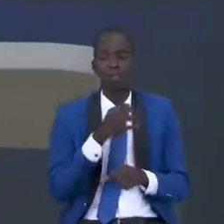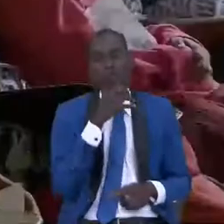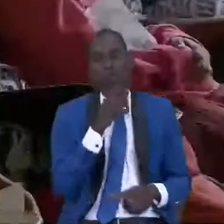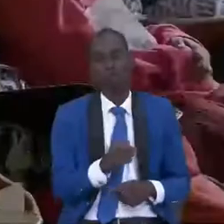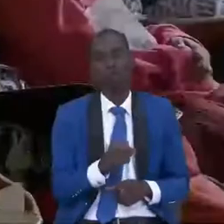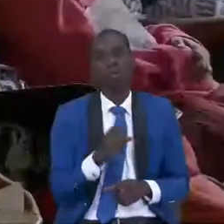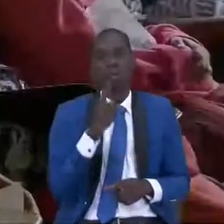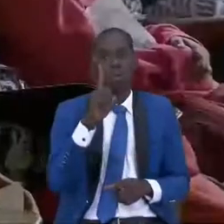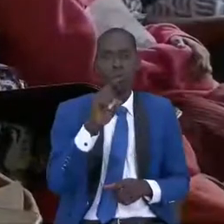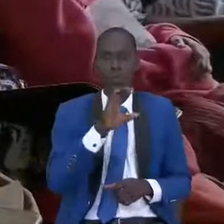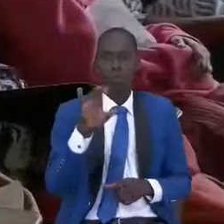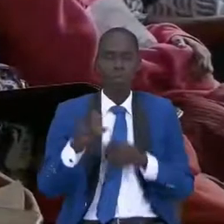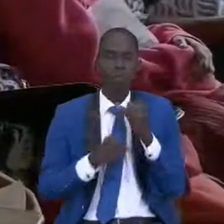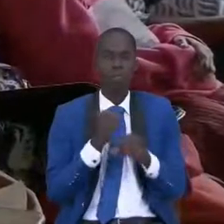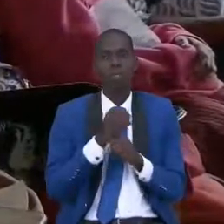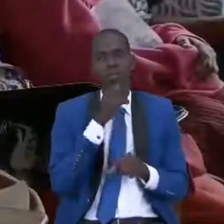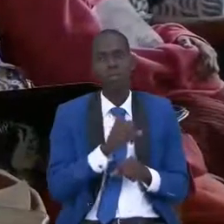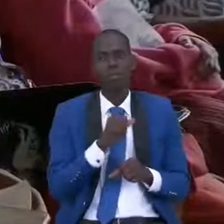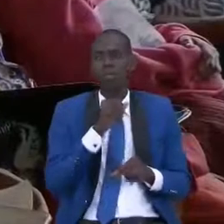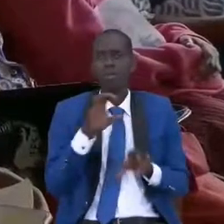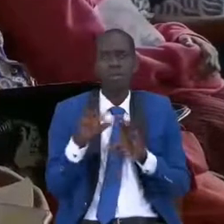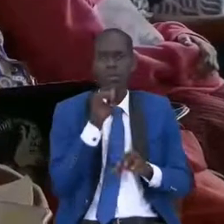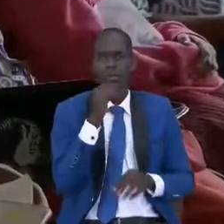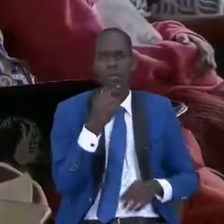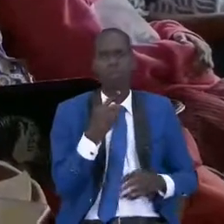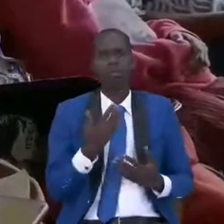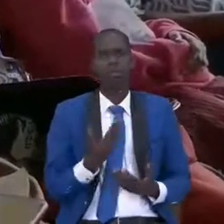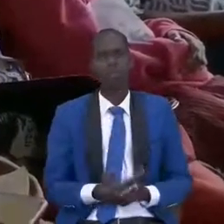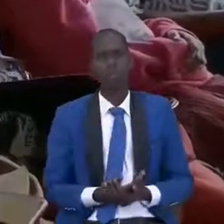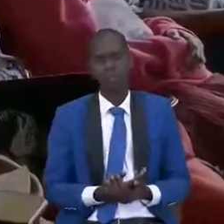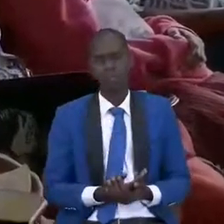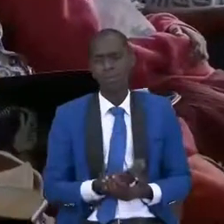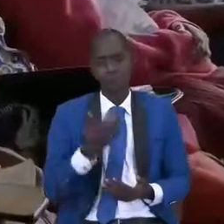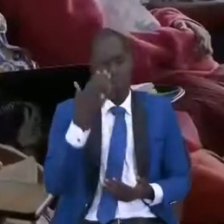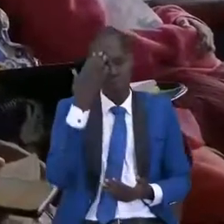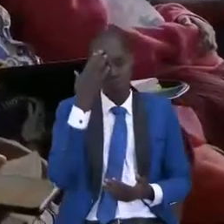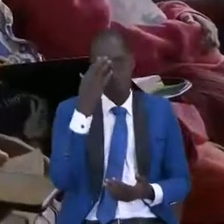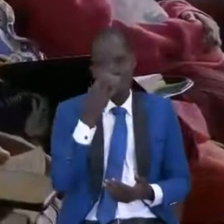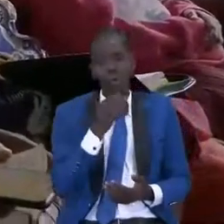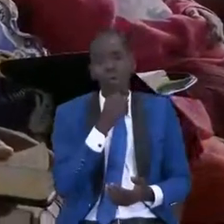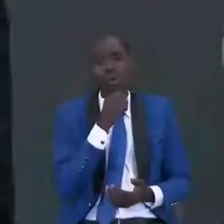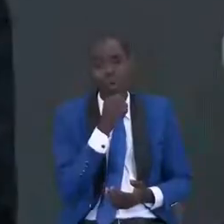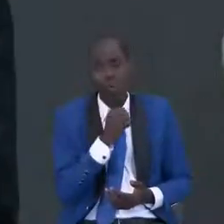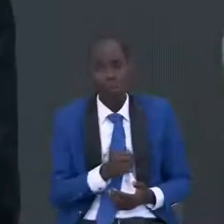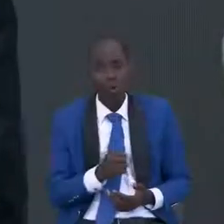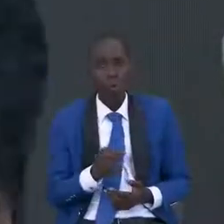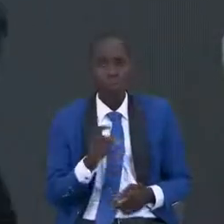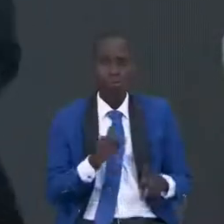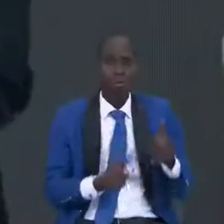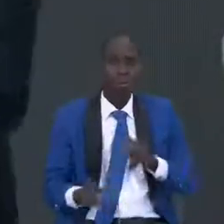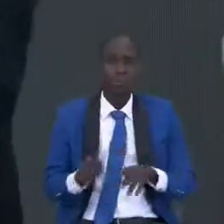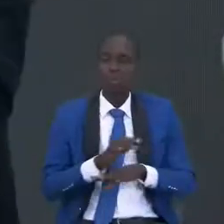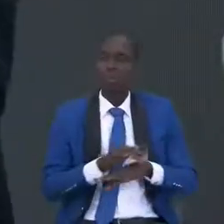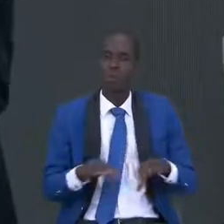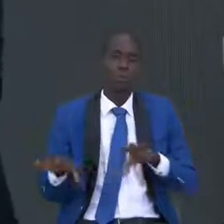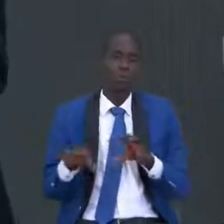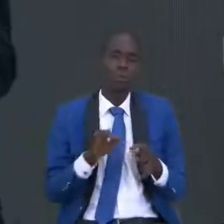100 ans et il n'a pas dit, les centenaires ne font pas ça. Ceux qui